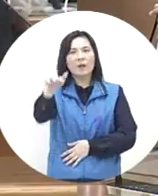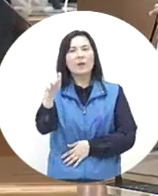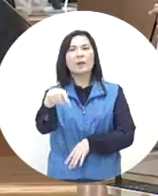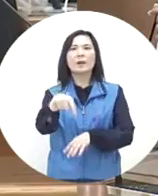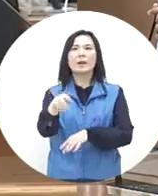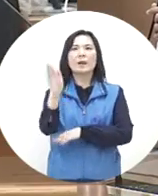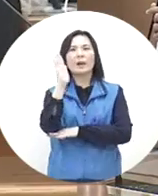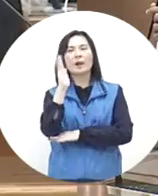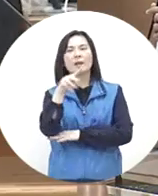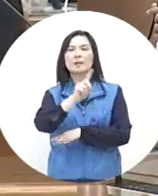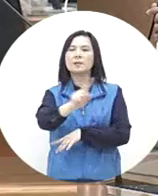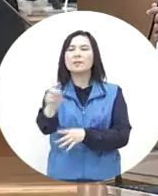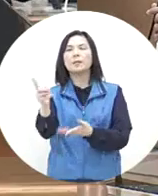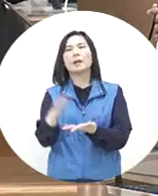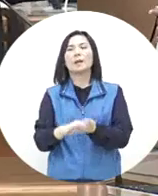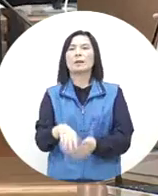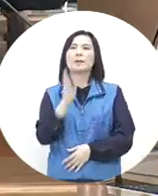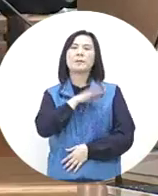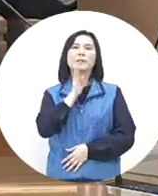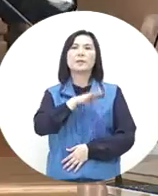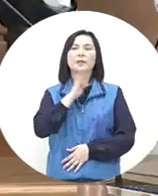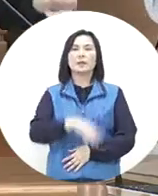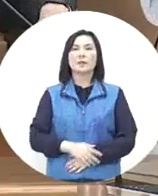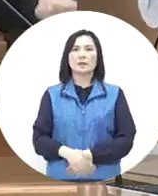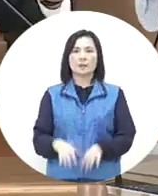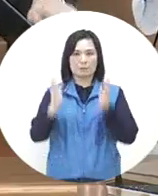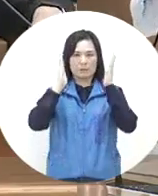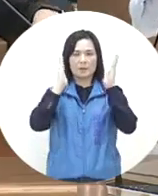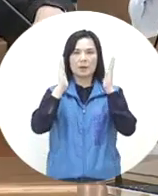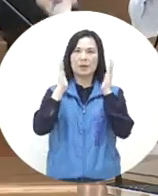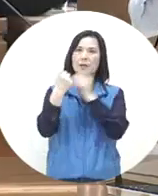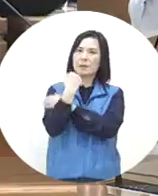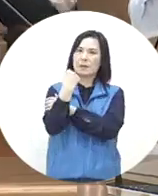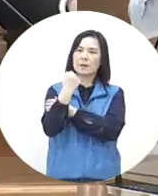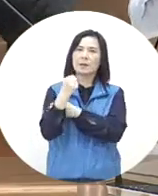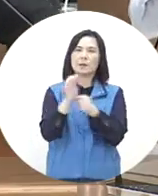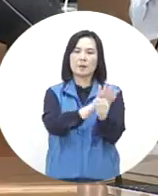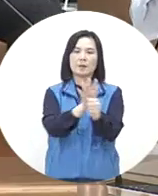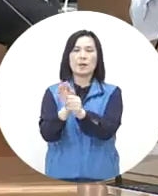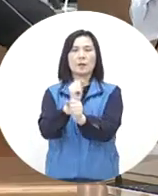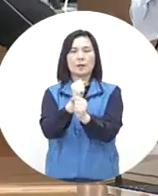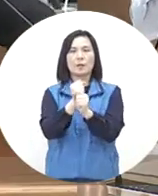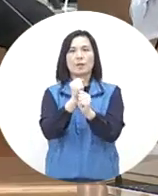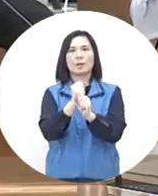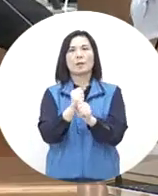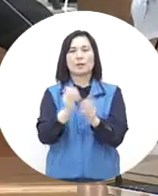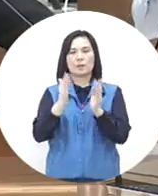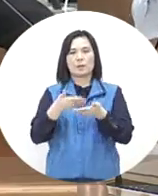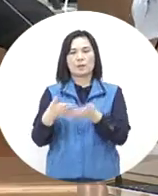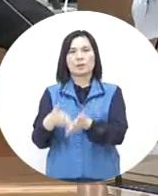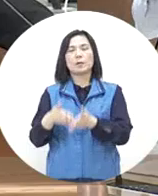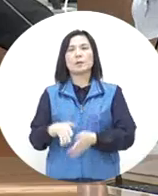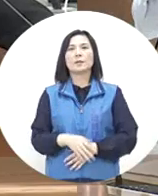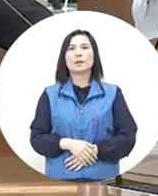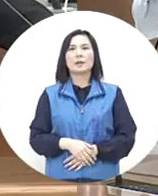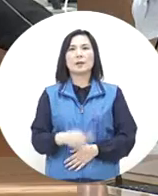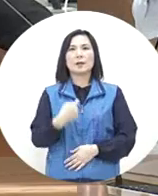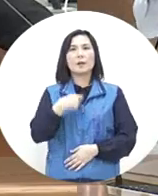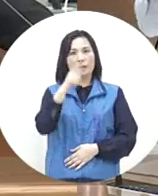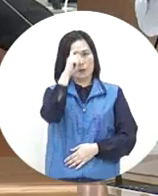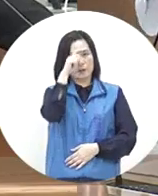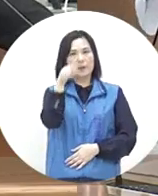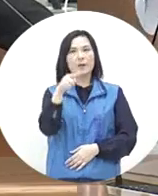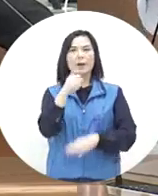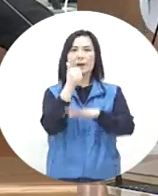迄个我感觉迄种假讲啊，咱认真拍拼。无务实的做事情较重要。 好啦，市长，我是希望你继续连任啦， 谢